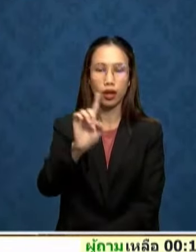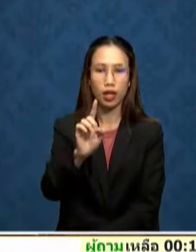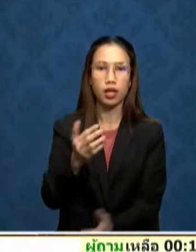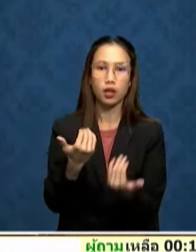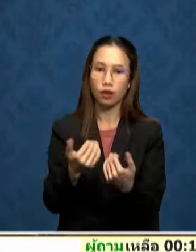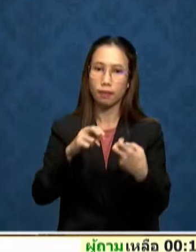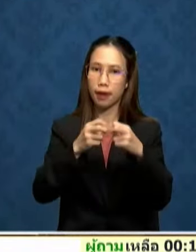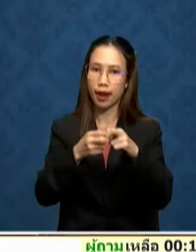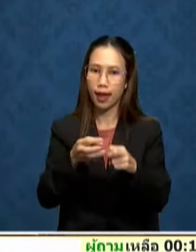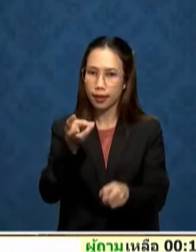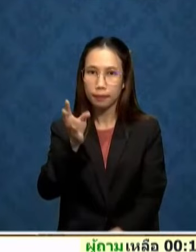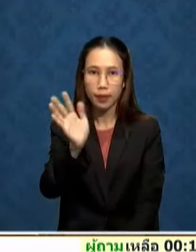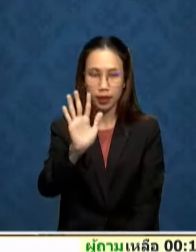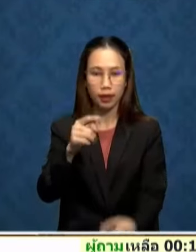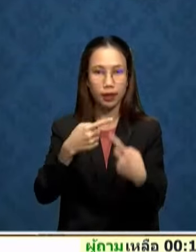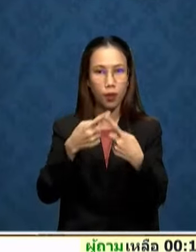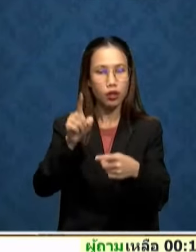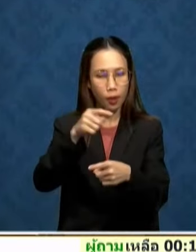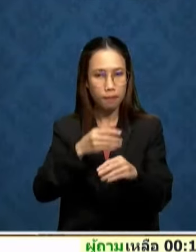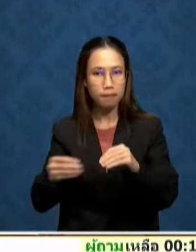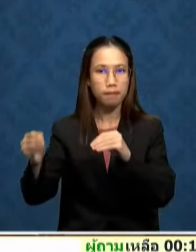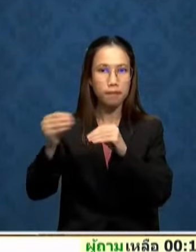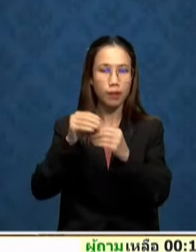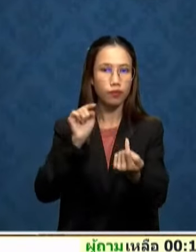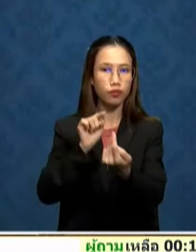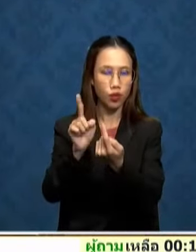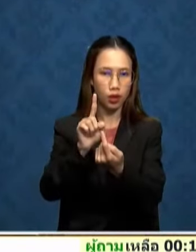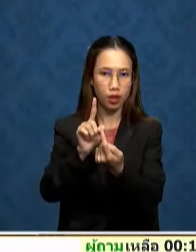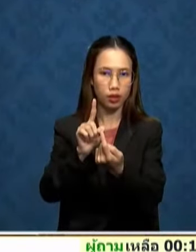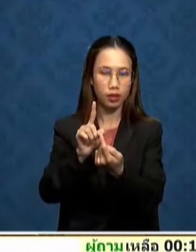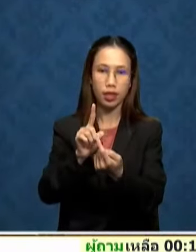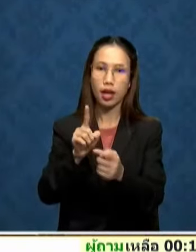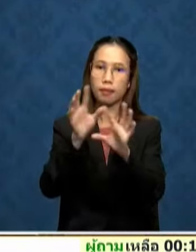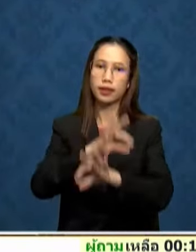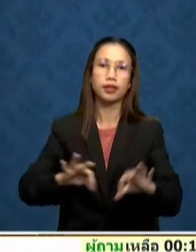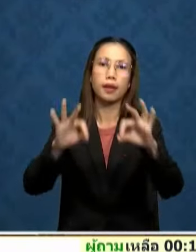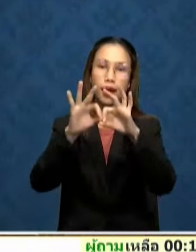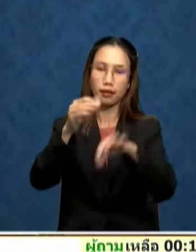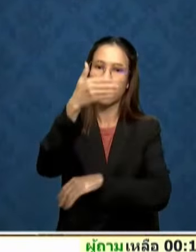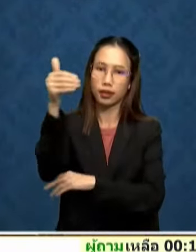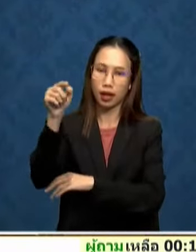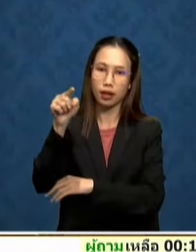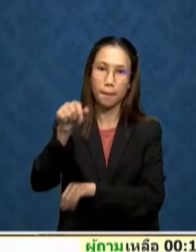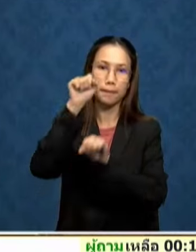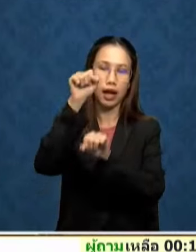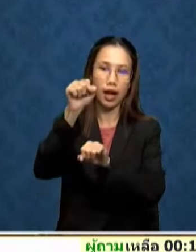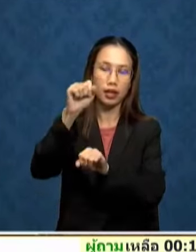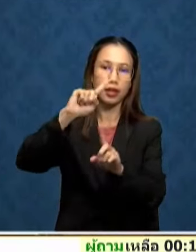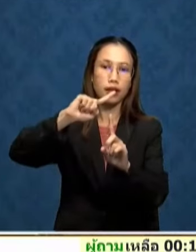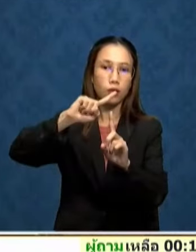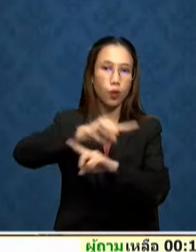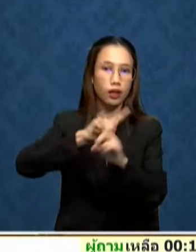ม่ใช่เรื่องเล่นๆต้องยกระดับเป็นวาระแห่งชาตินี่ประกาศเมื่อวันที่6พฤษภ